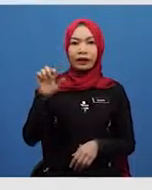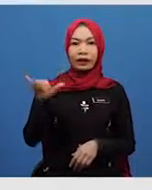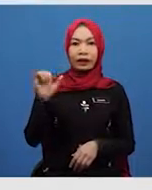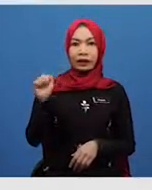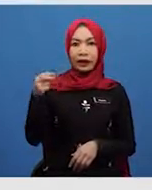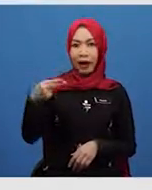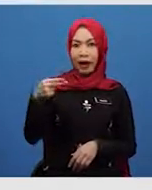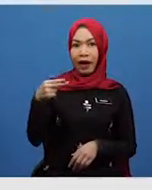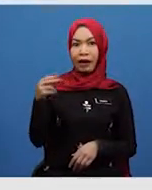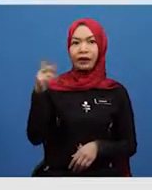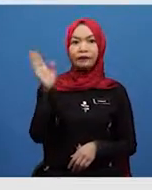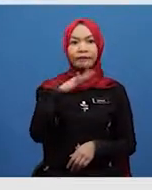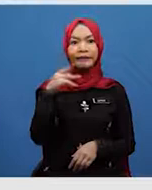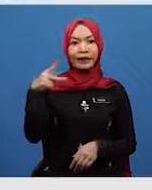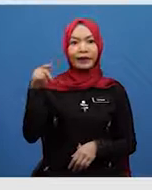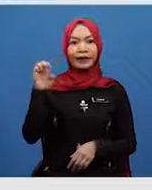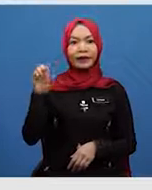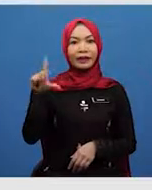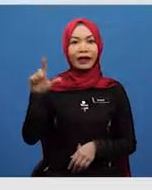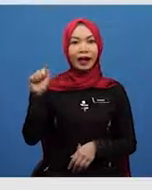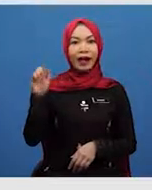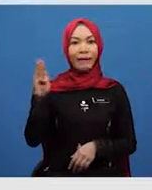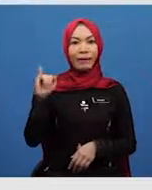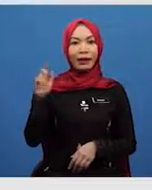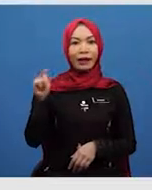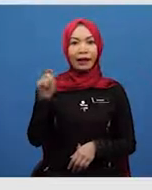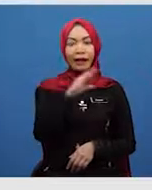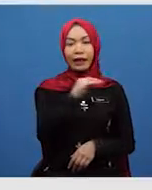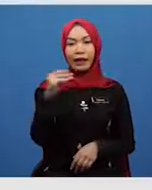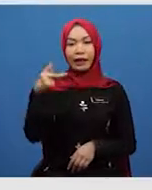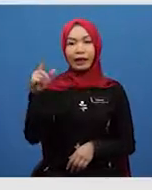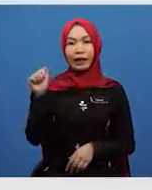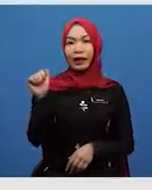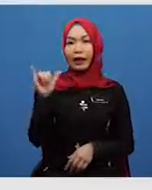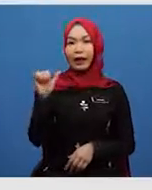Ade muara sungai ataupun di kawasan pedalaman